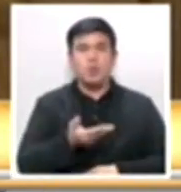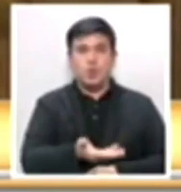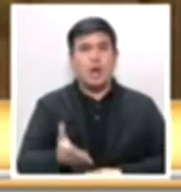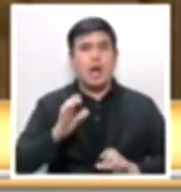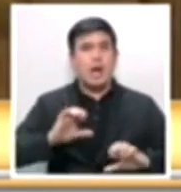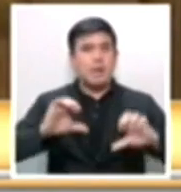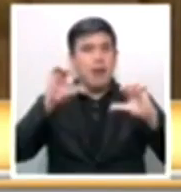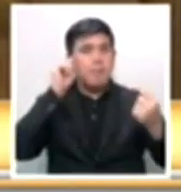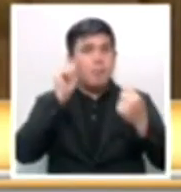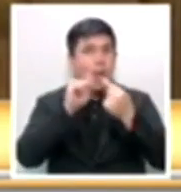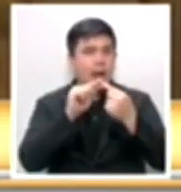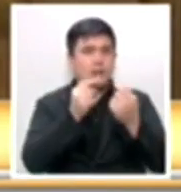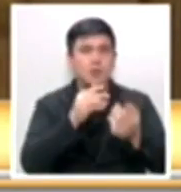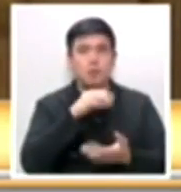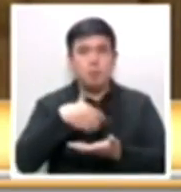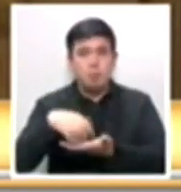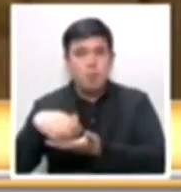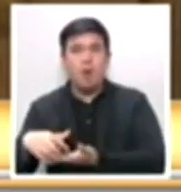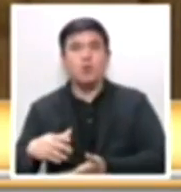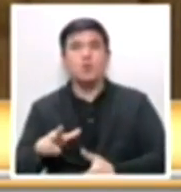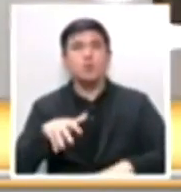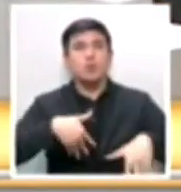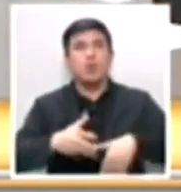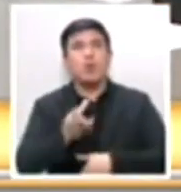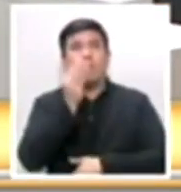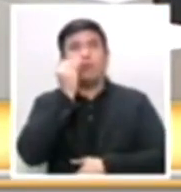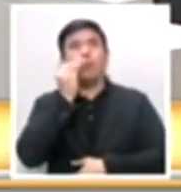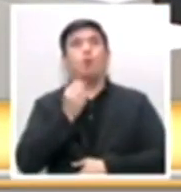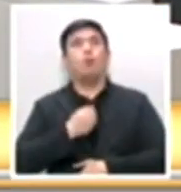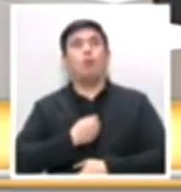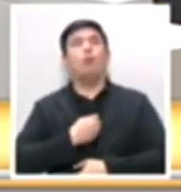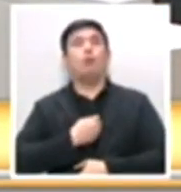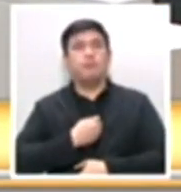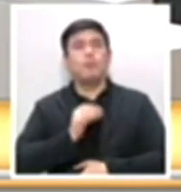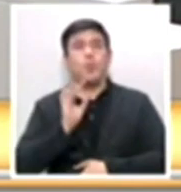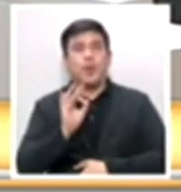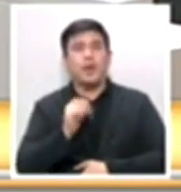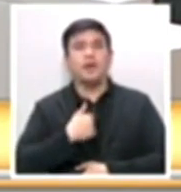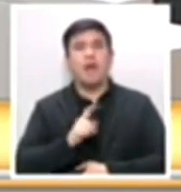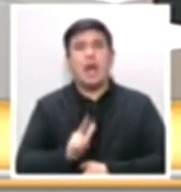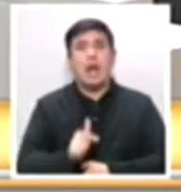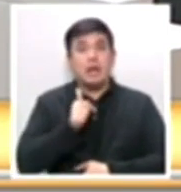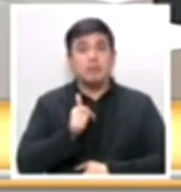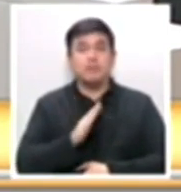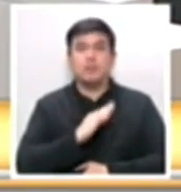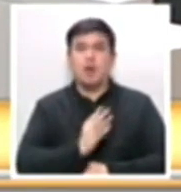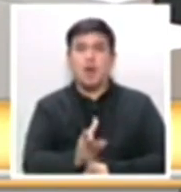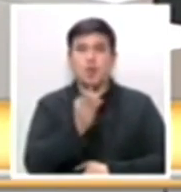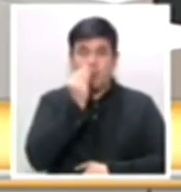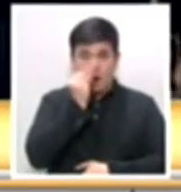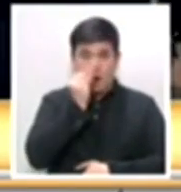ฐกำลังทำเป็นหลักเพราะนั้นในการรับฟังความคิดเห็นนั้นผมคิดว่าจะต้องทำให้อยู่ในหลักเกณฑ์นั้นคือฟังเข